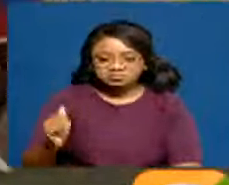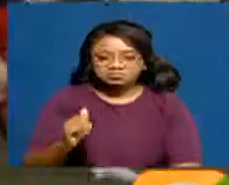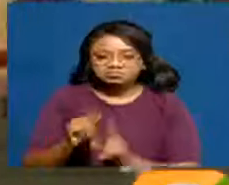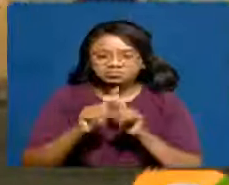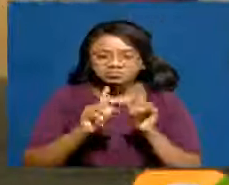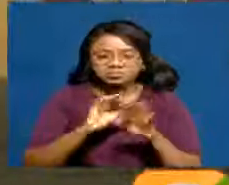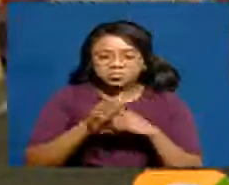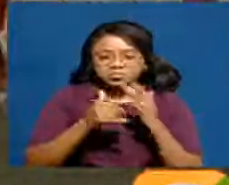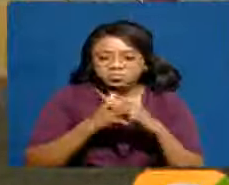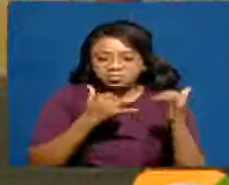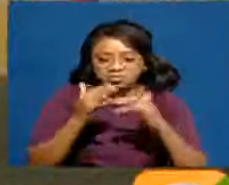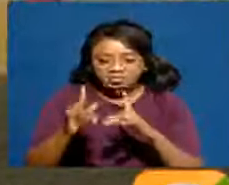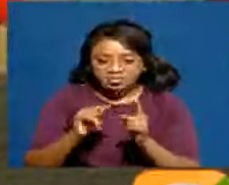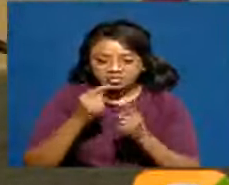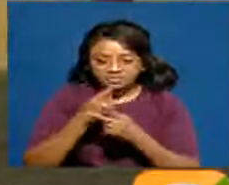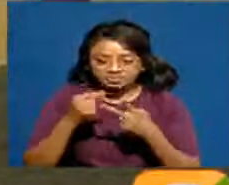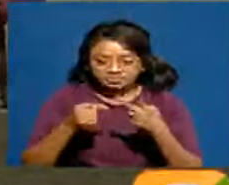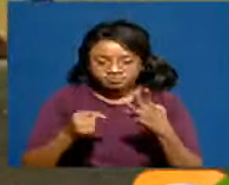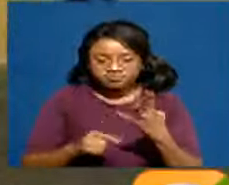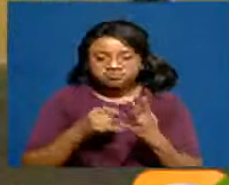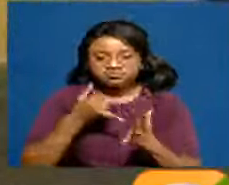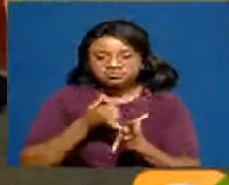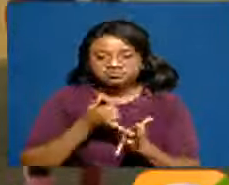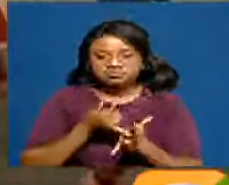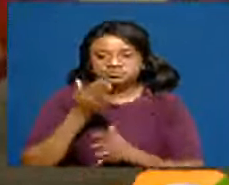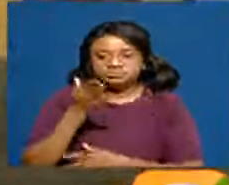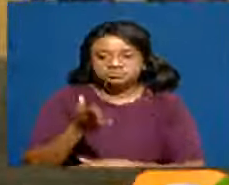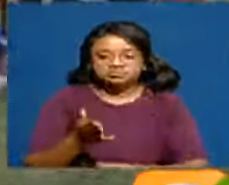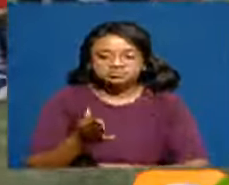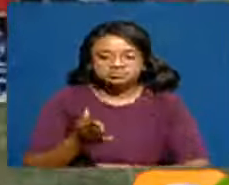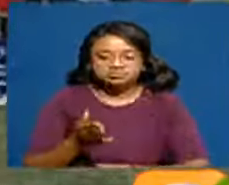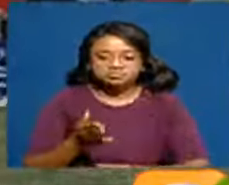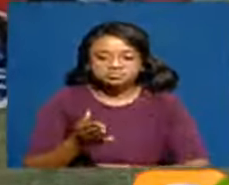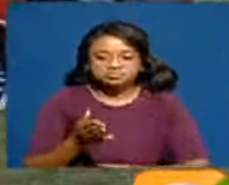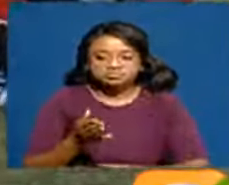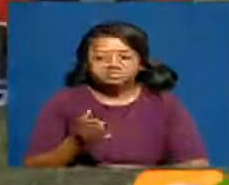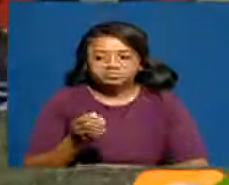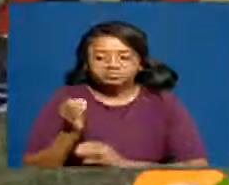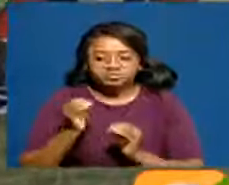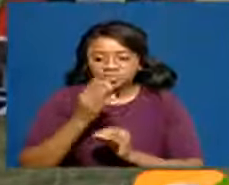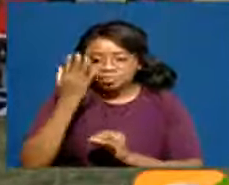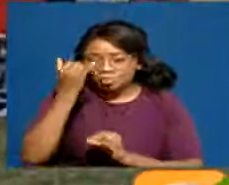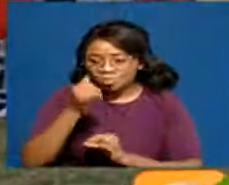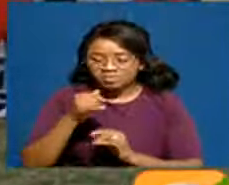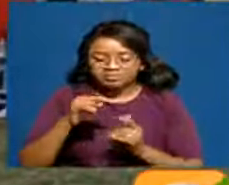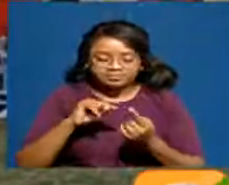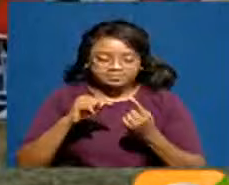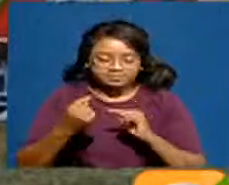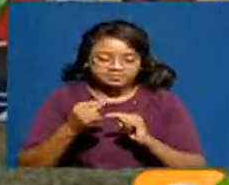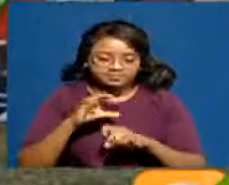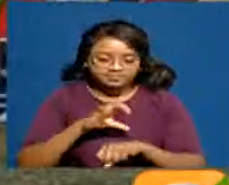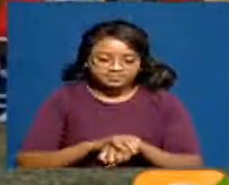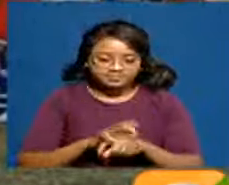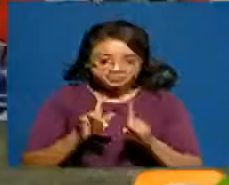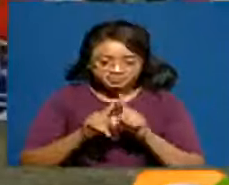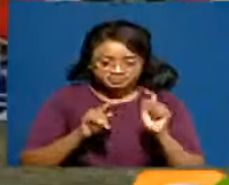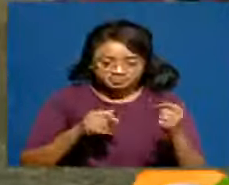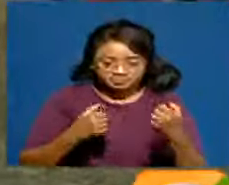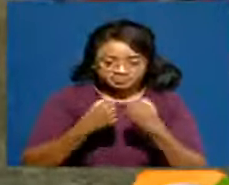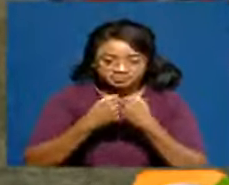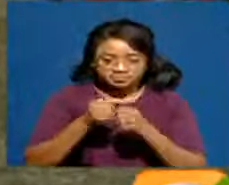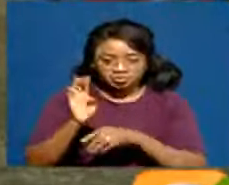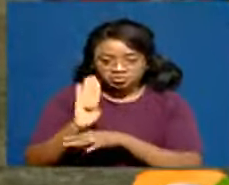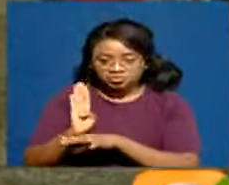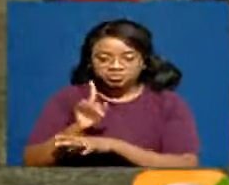Juma, Ayub Timbe na Eric Yohana walikuwa wameachwa nje kwa sababu ya majeraha. Harambee Stars itavaana na Burundi kesho